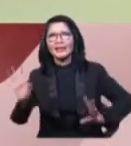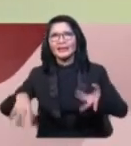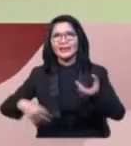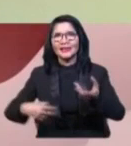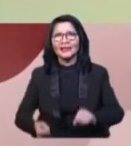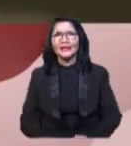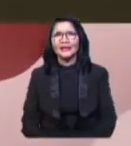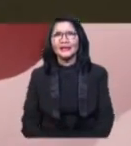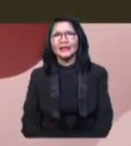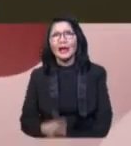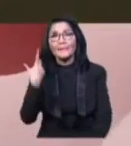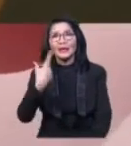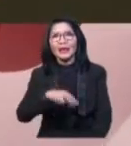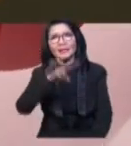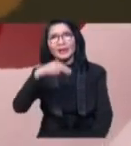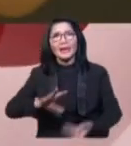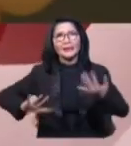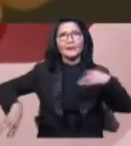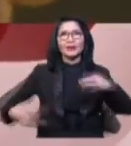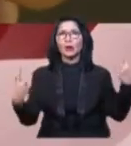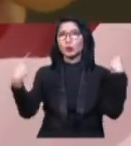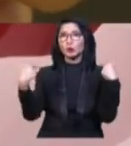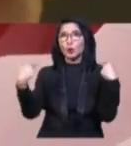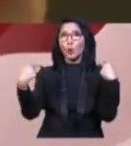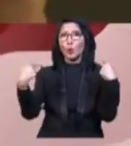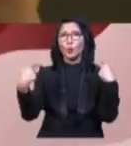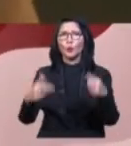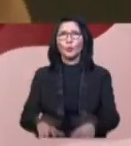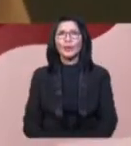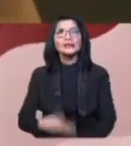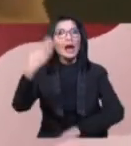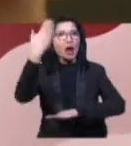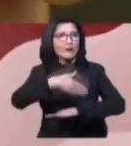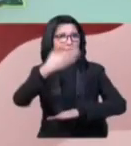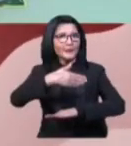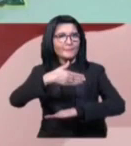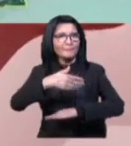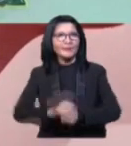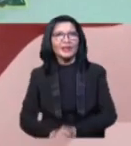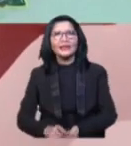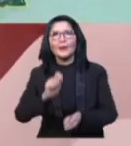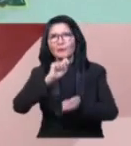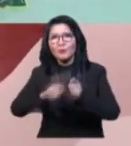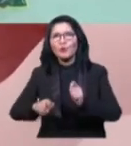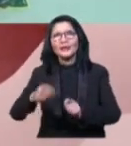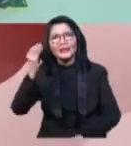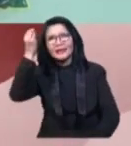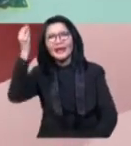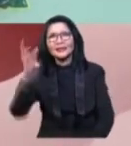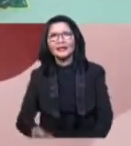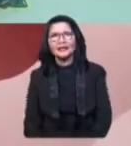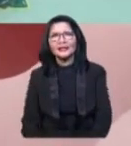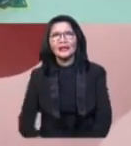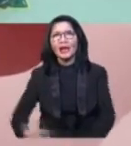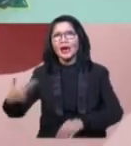mata pencaharian mereka kan memang tampil ya. Begitu juga dengan film dan teater, di mana syuting itu nggak